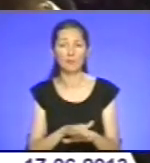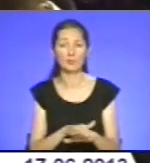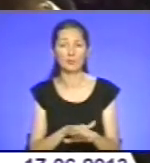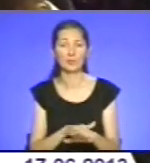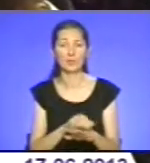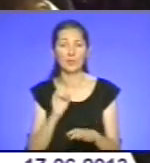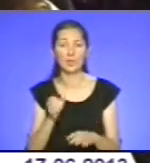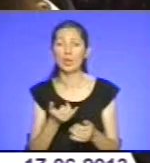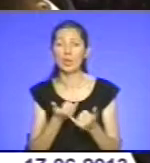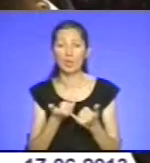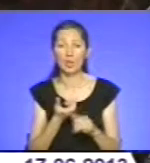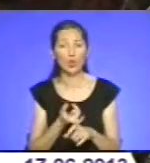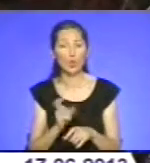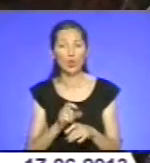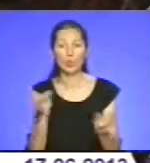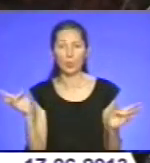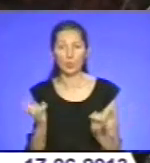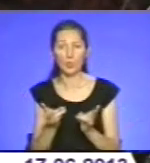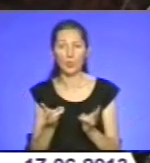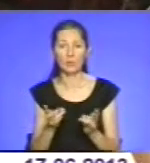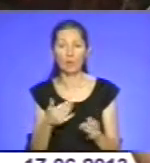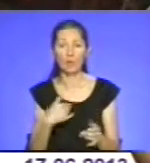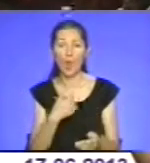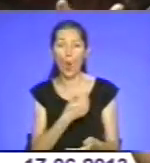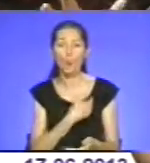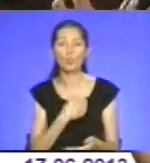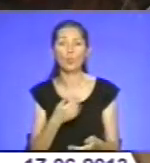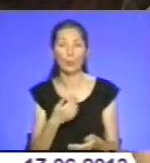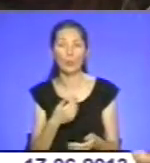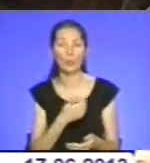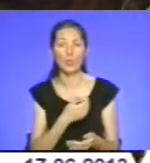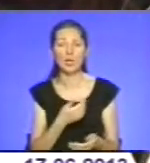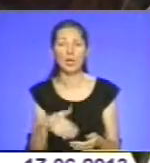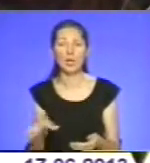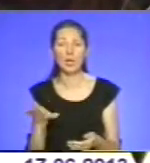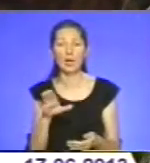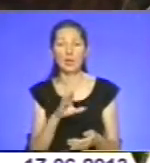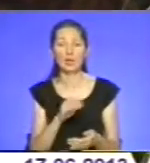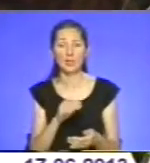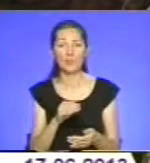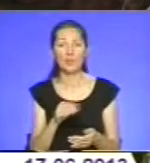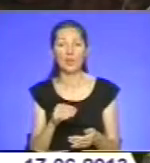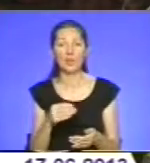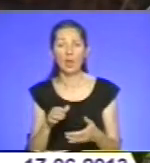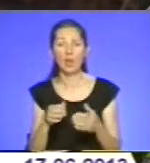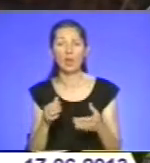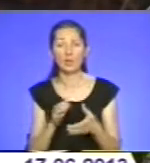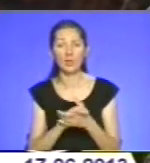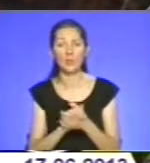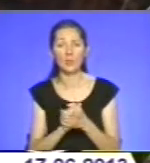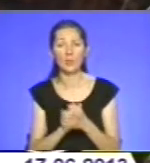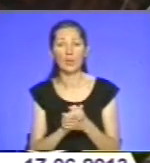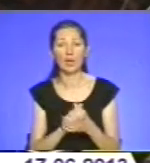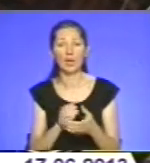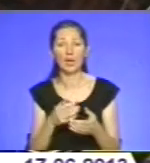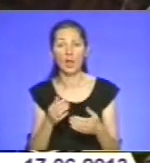і надзвичайно потрібно. Безумовно, я хочу побажати вам цієї контакту з нашою громадою. Хочу побажати